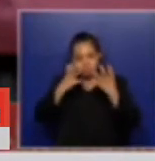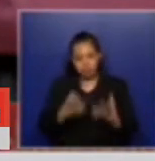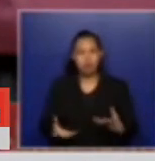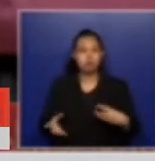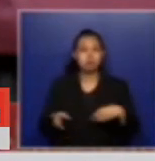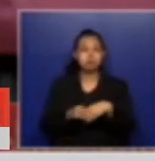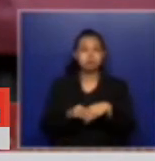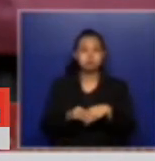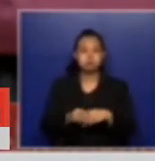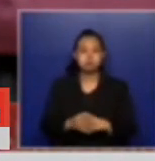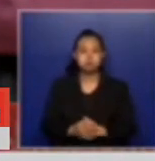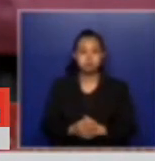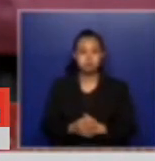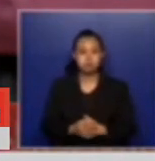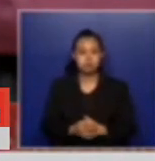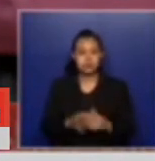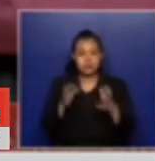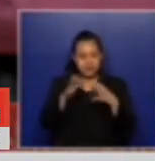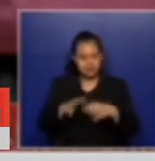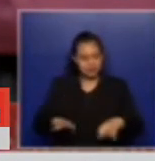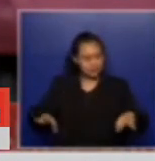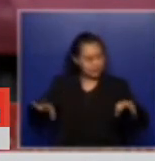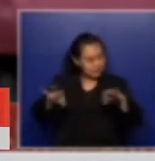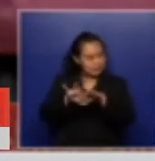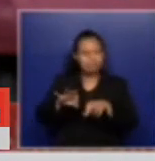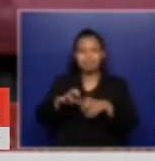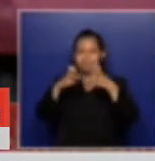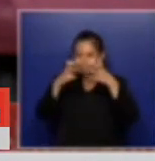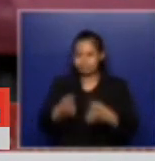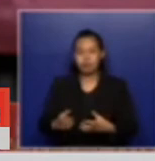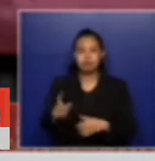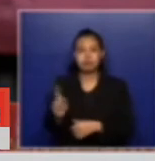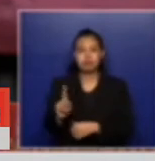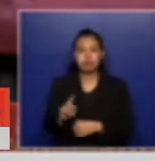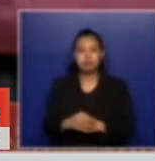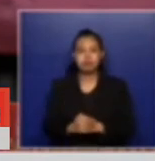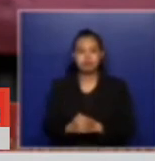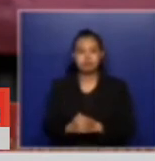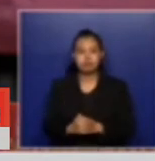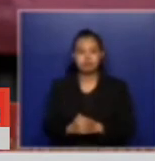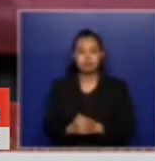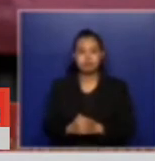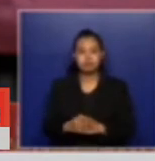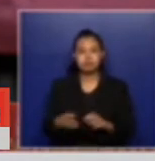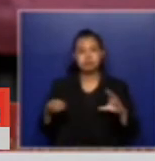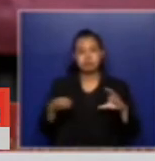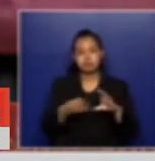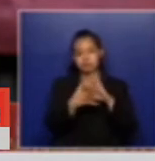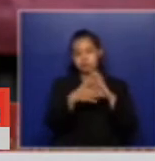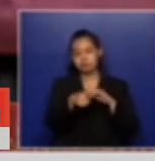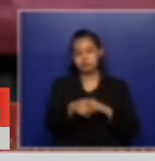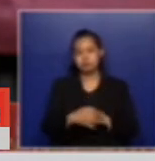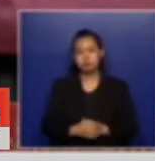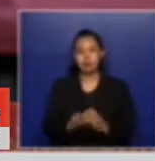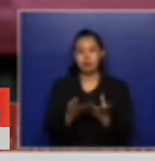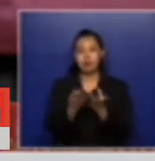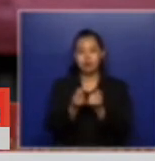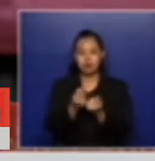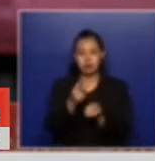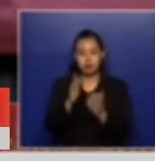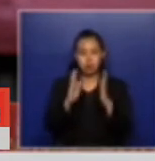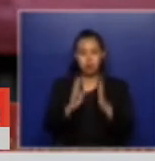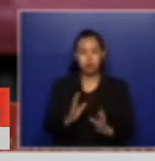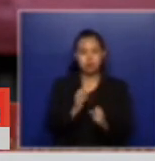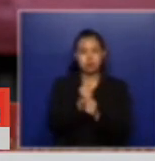ครับแล้วที่สาหัสครับท่านประธานผมตัดมาที่นี่เลยมาฉายภาพตรงนี้ให้ท่านเห็นคือตัวเลขคนตกงาน